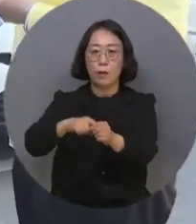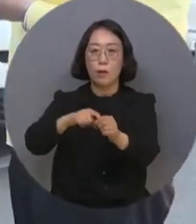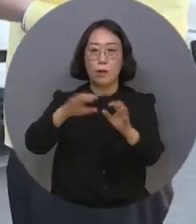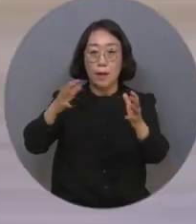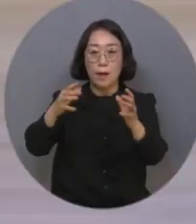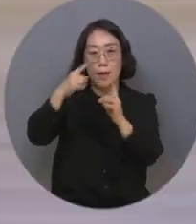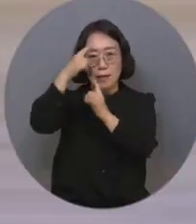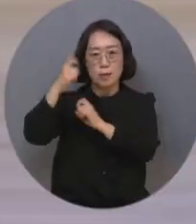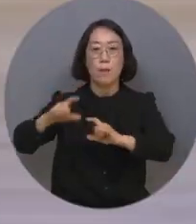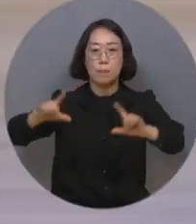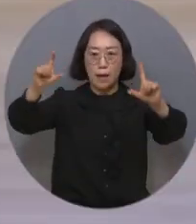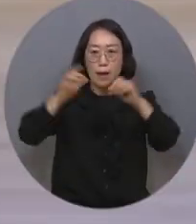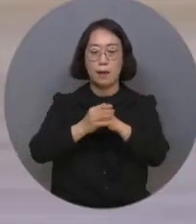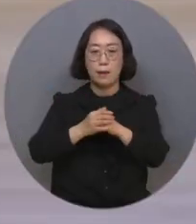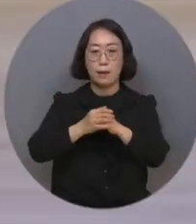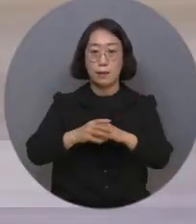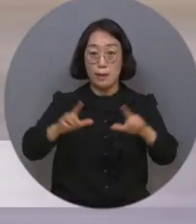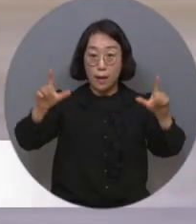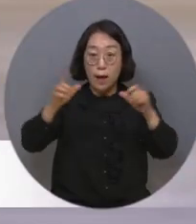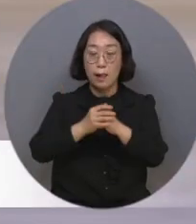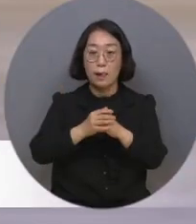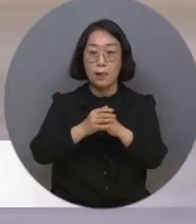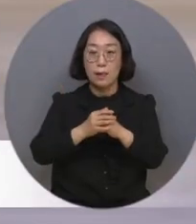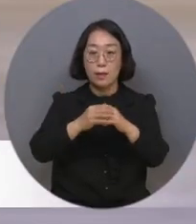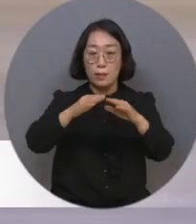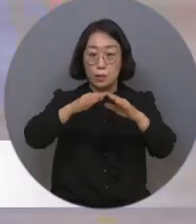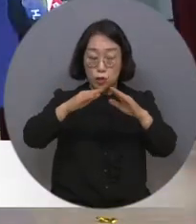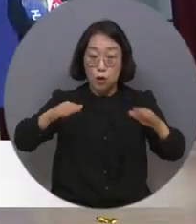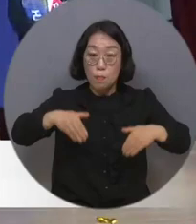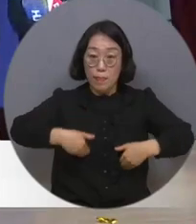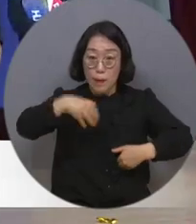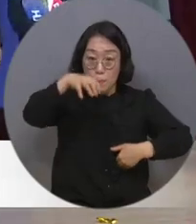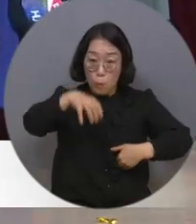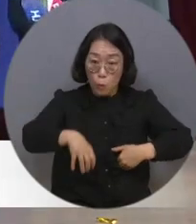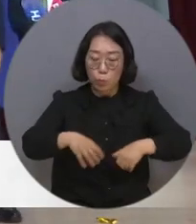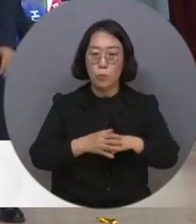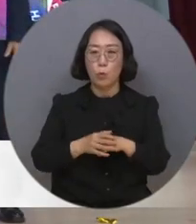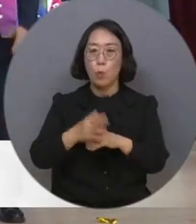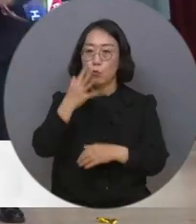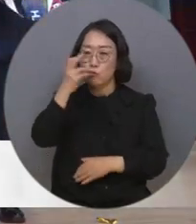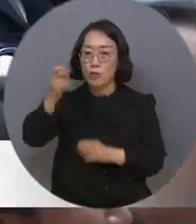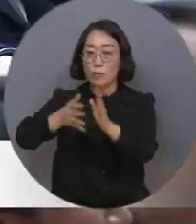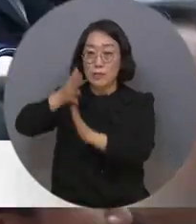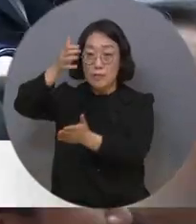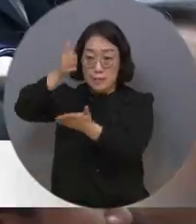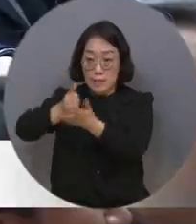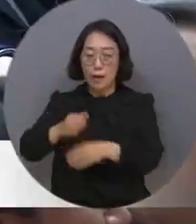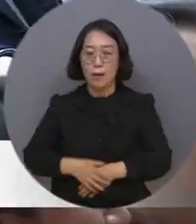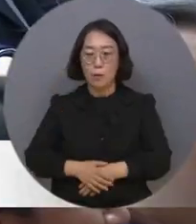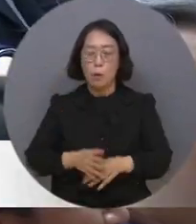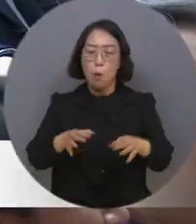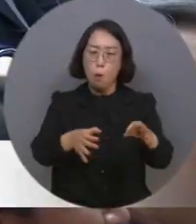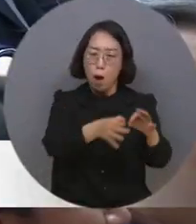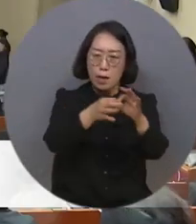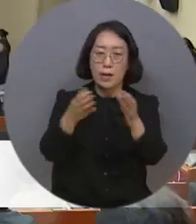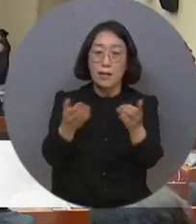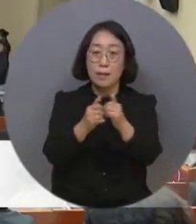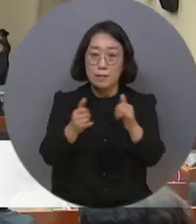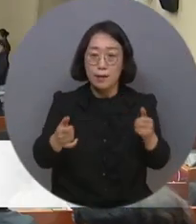국가기념일입니다. 이날 기념식에서는 김영록 전남도지사, 노관규 순천시장, 보건의료 관계자